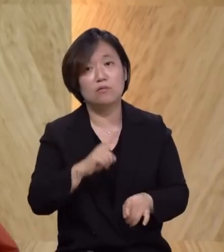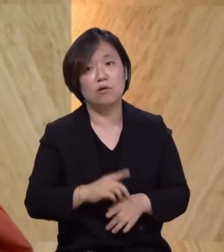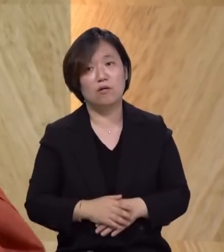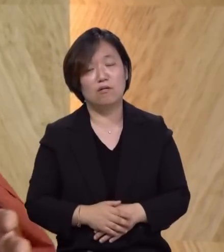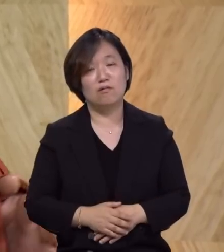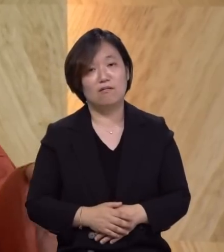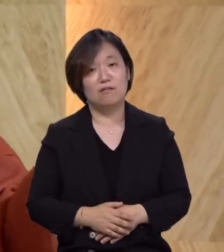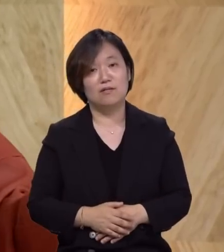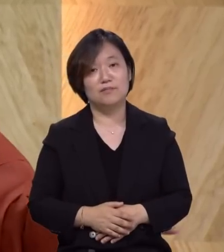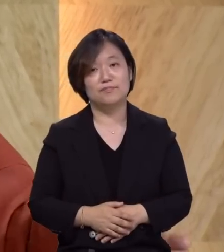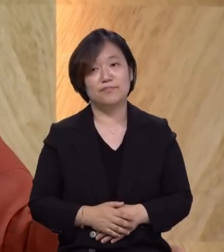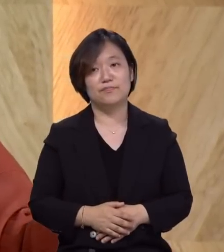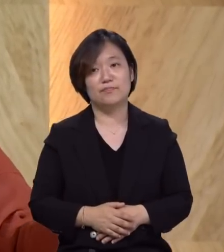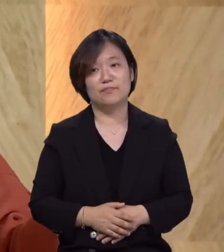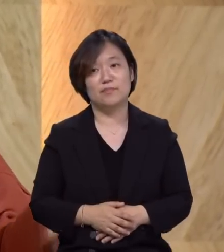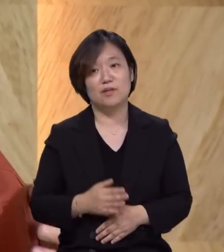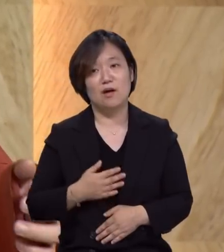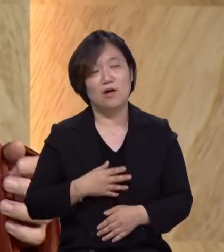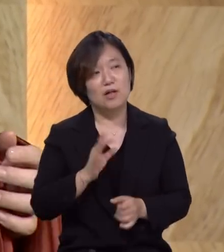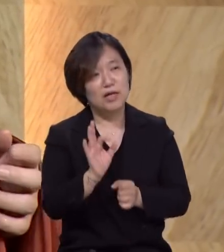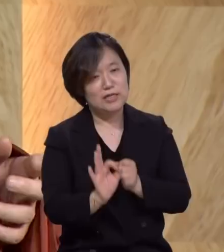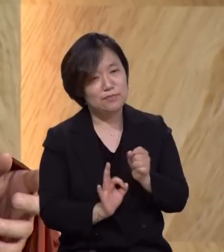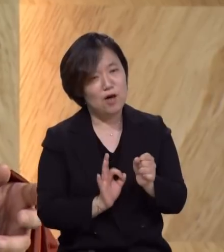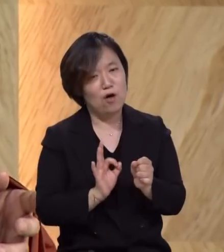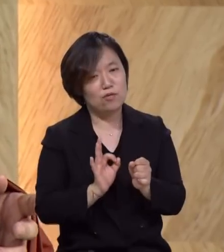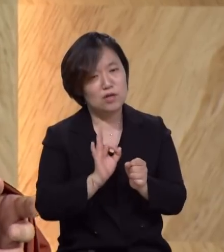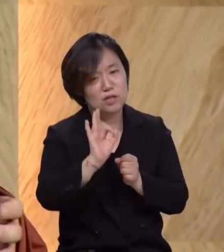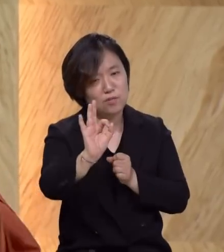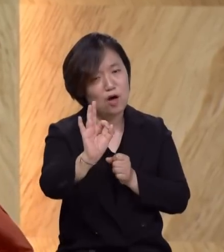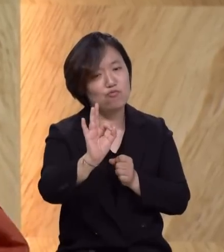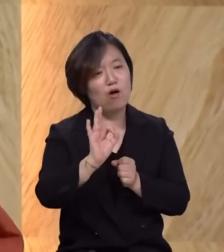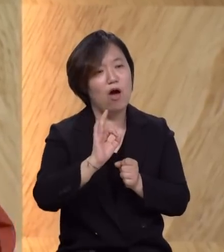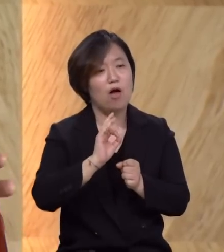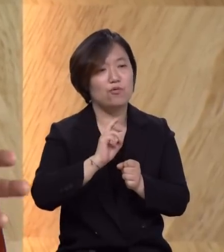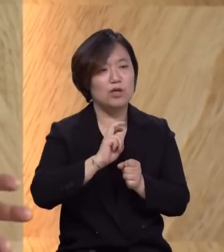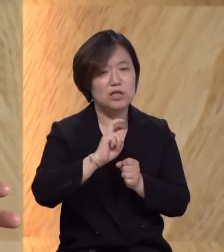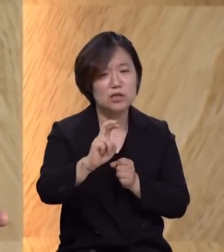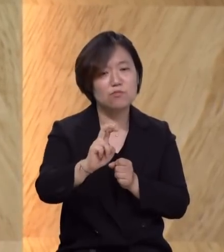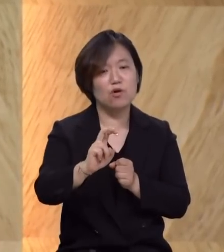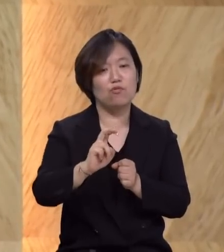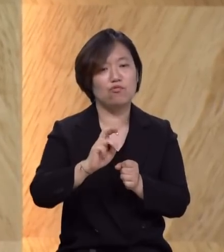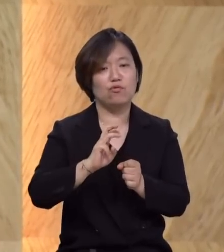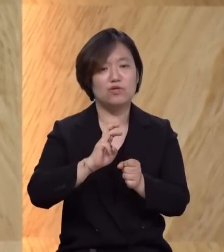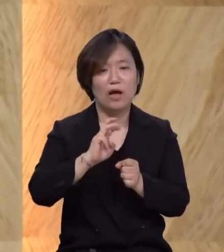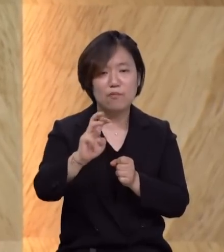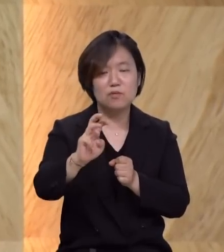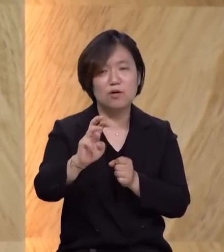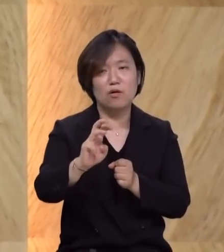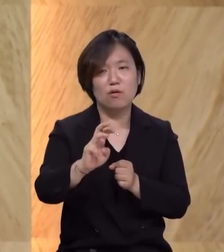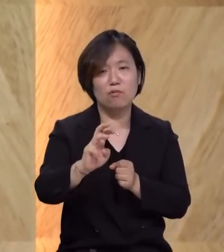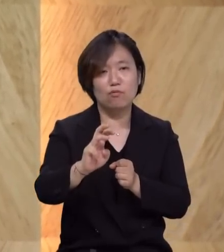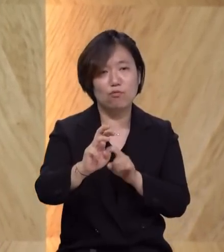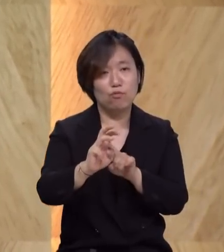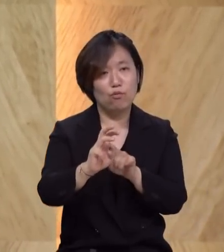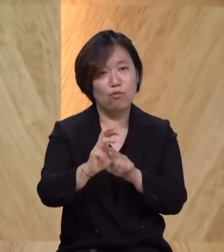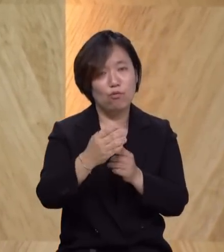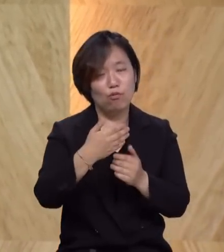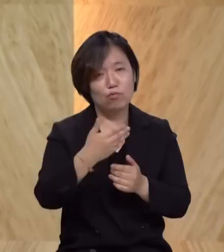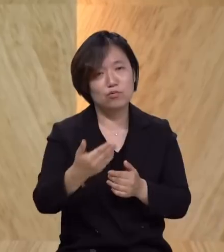선배 스님께서 10년이 지나고 20년이 지나고 30년이 지나고